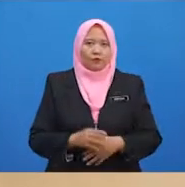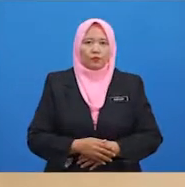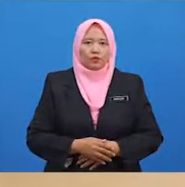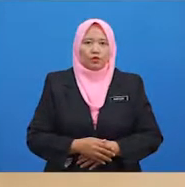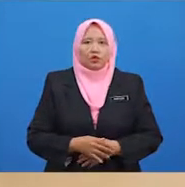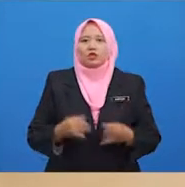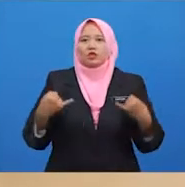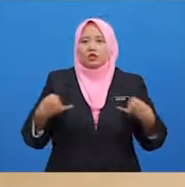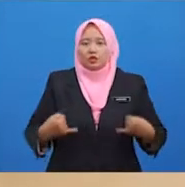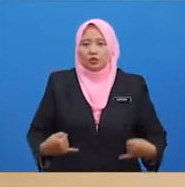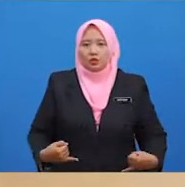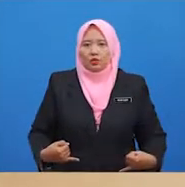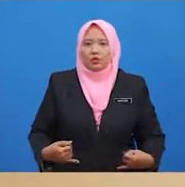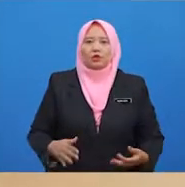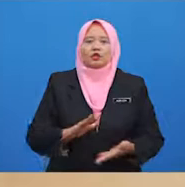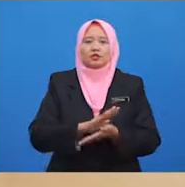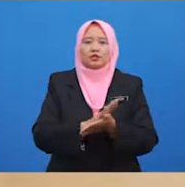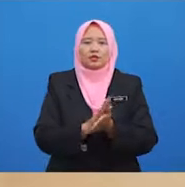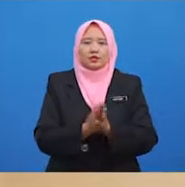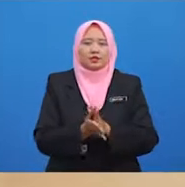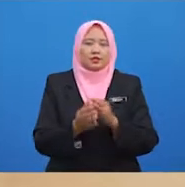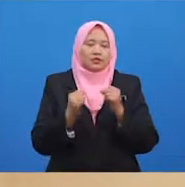Jiwa pun menjadi dingin.